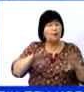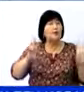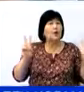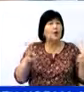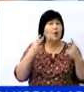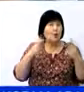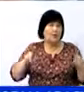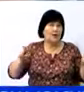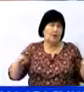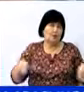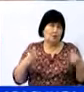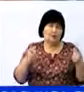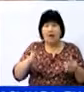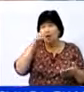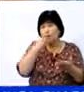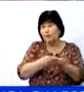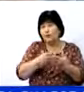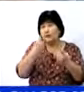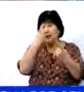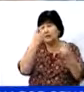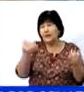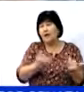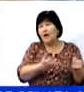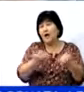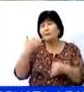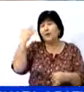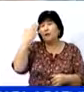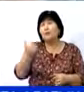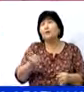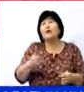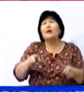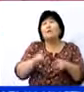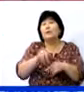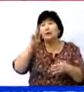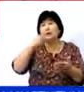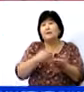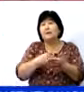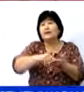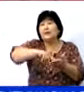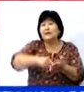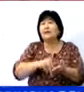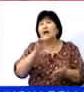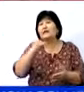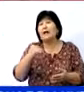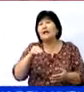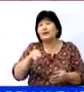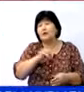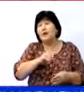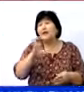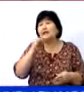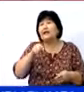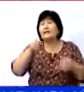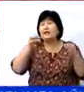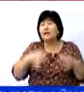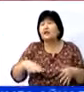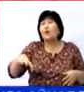құрылды. Бюджеттің жариялығын қамтамасыз ету мақсатында publicbudget.kz сайты жұмыс істеп тұр. Сайт арқылы кез